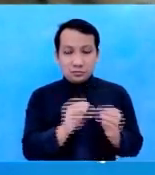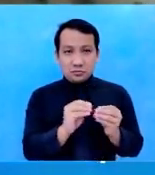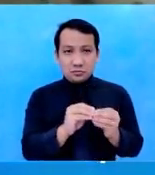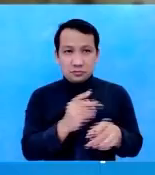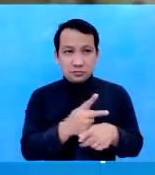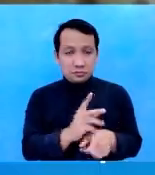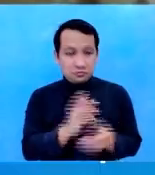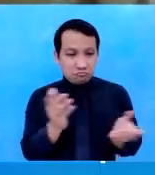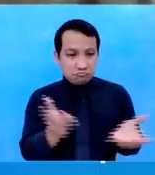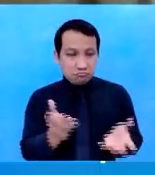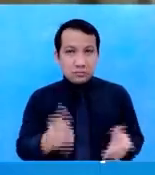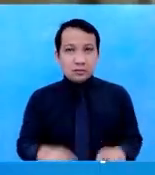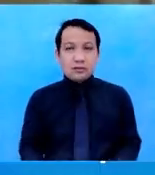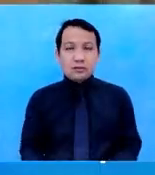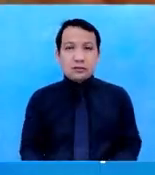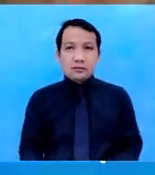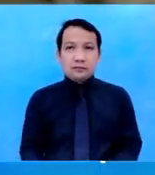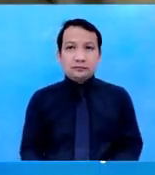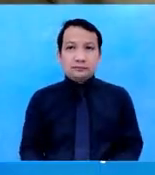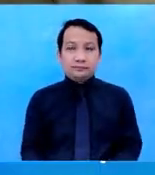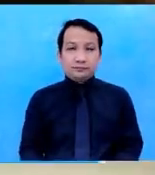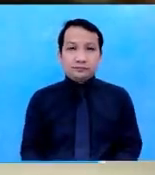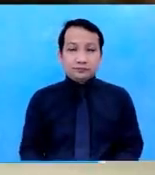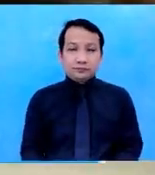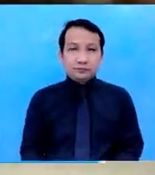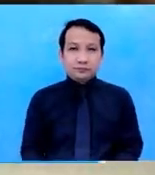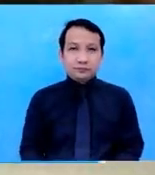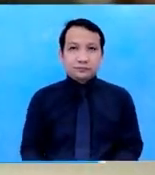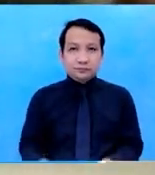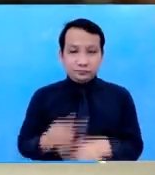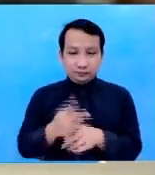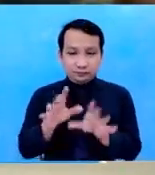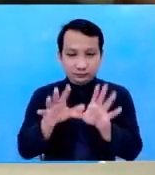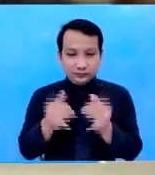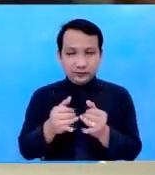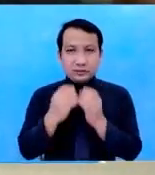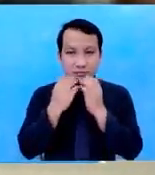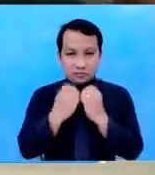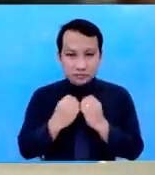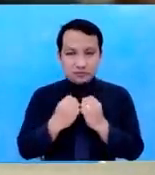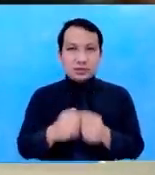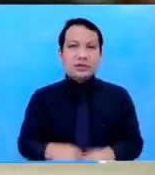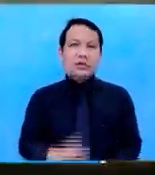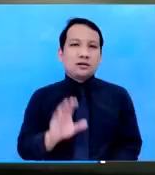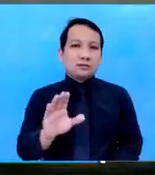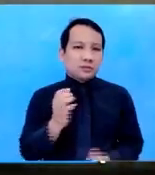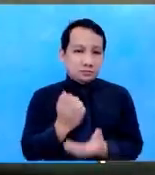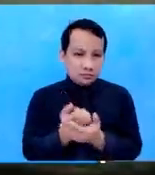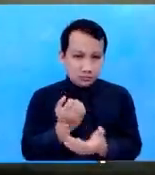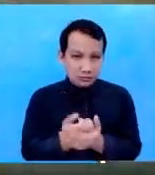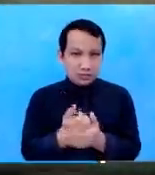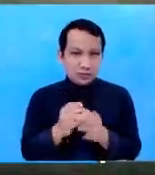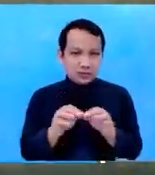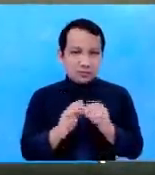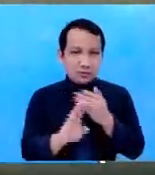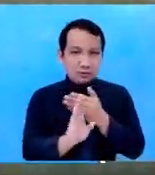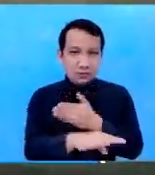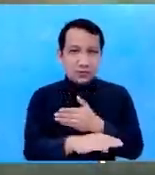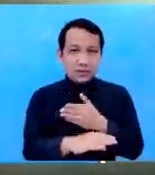here, it will be cheaper. Nauna nang sinabi ng mga ekonomista na babalik ang sigla ng piso